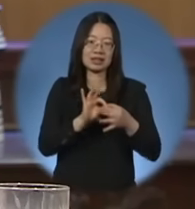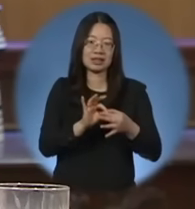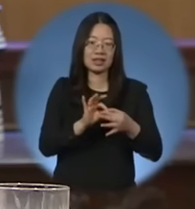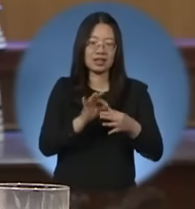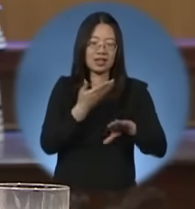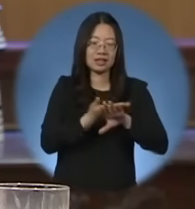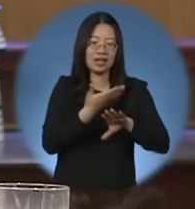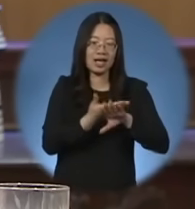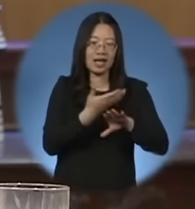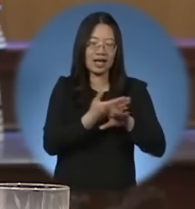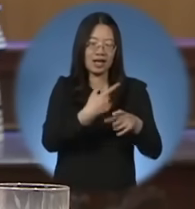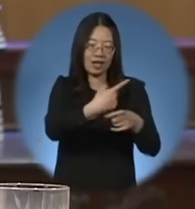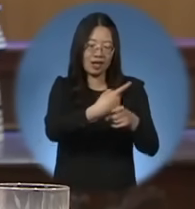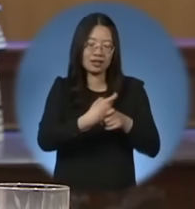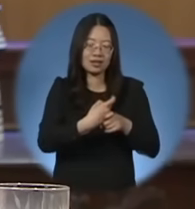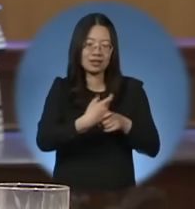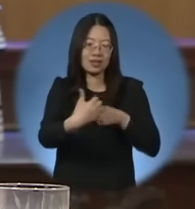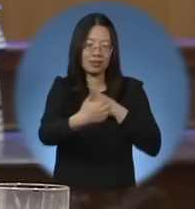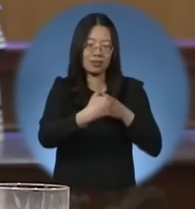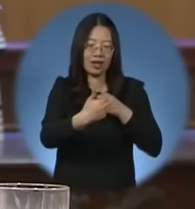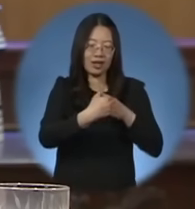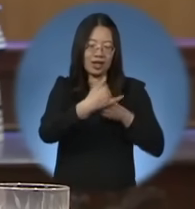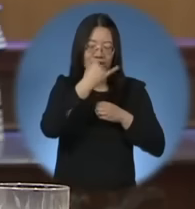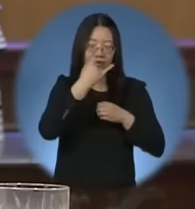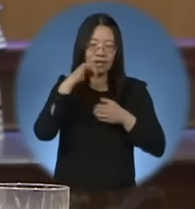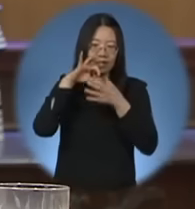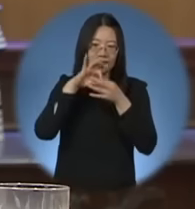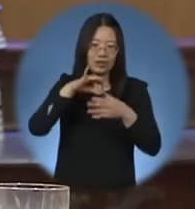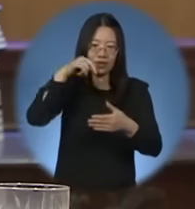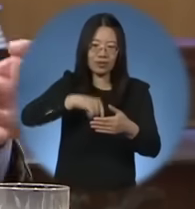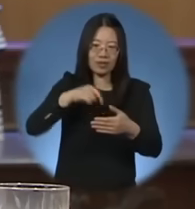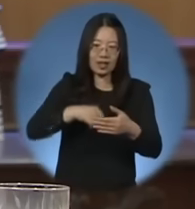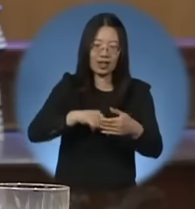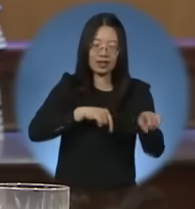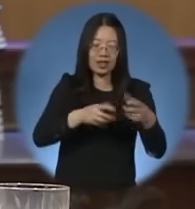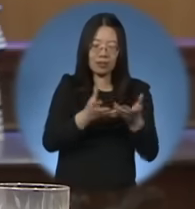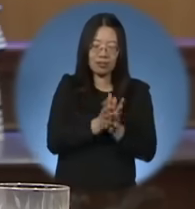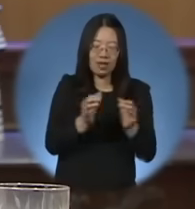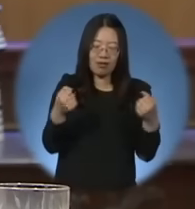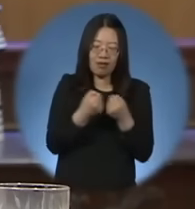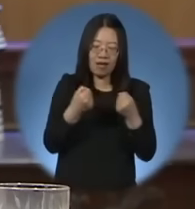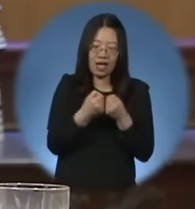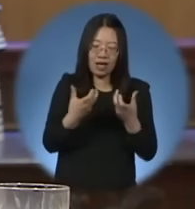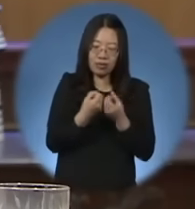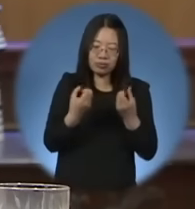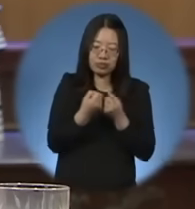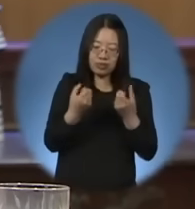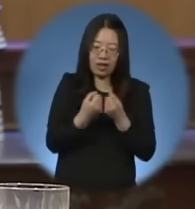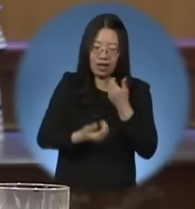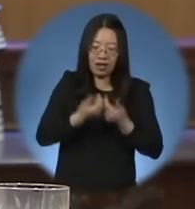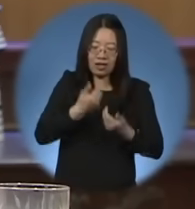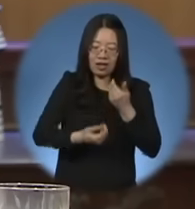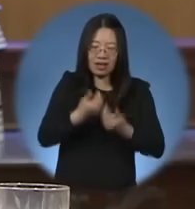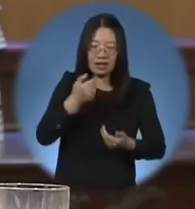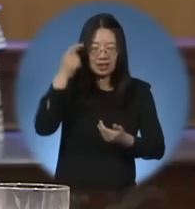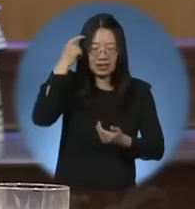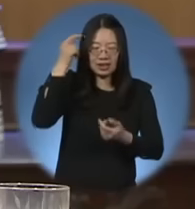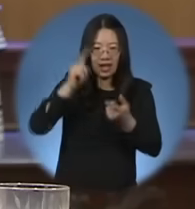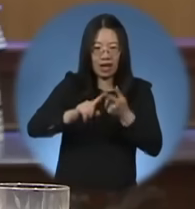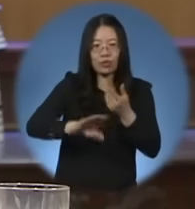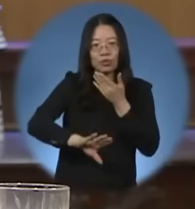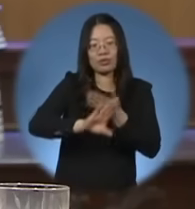끊임없는 외침에 시달려 왔고네 내부적으로는 끊임없는 당파 싸움으로 분열돼 왔고라는